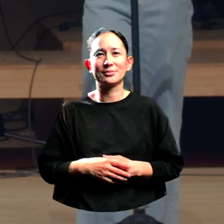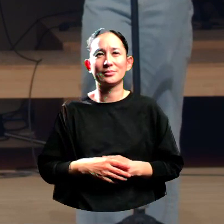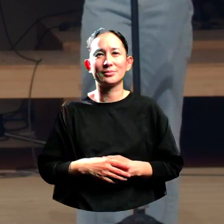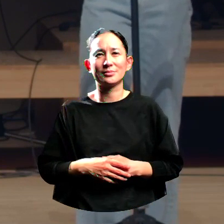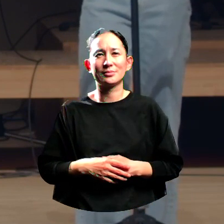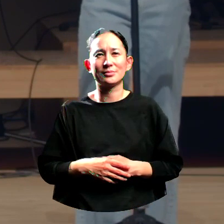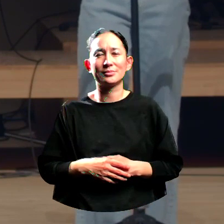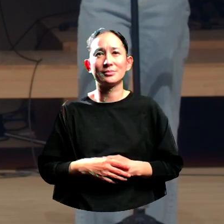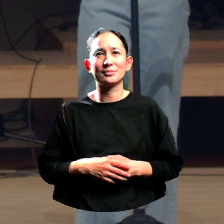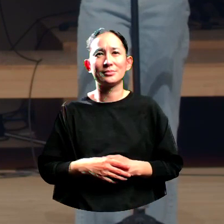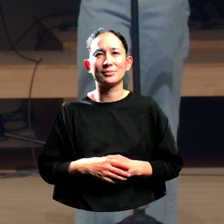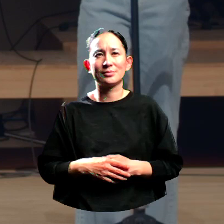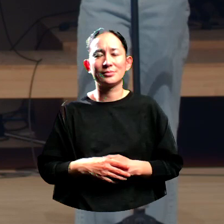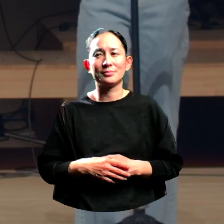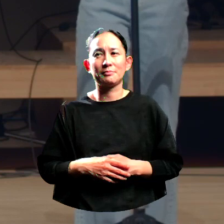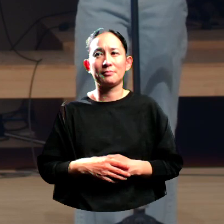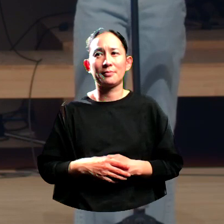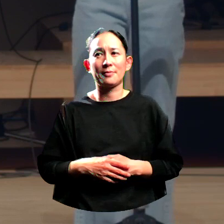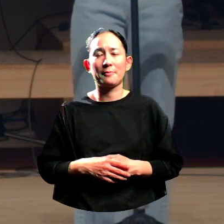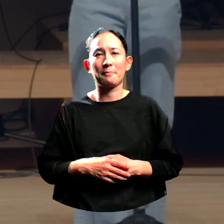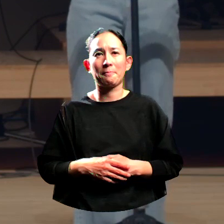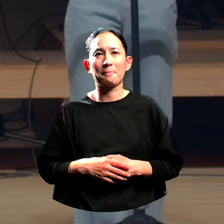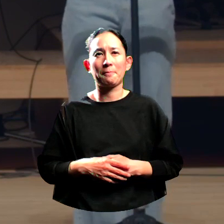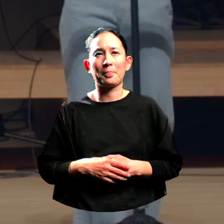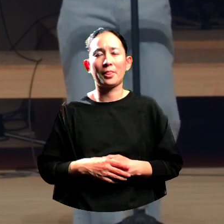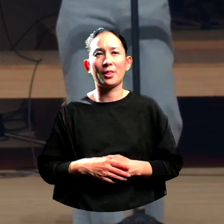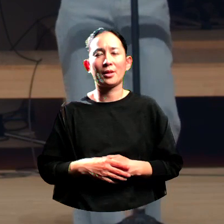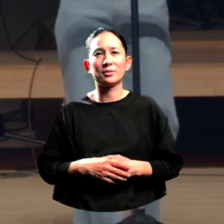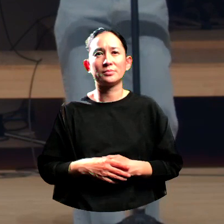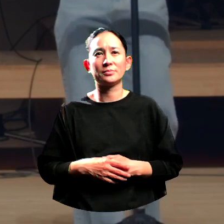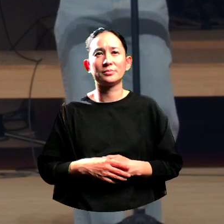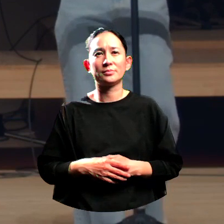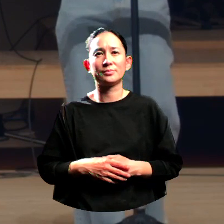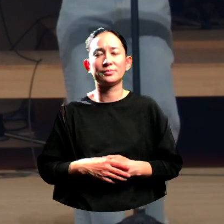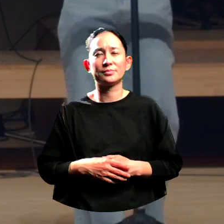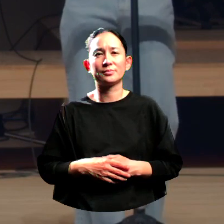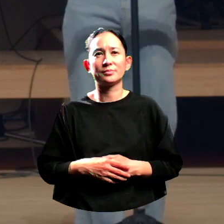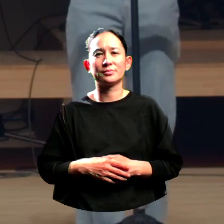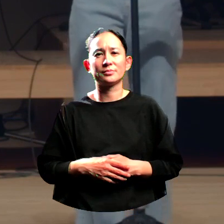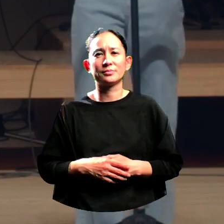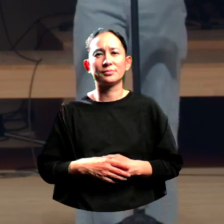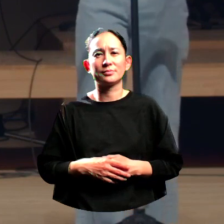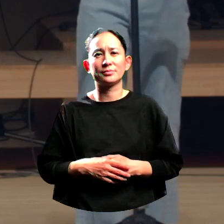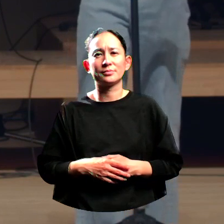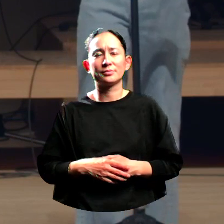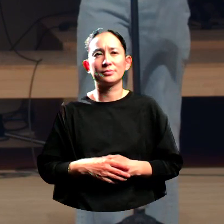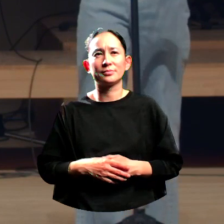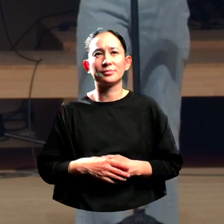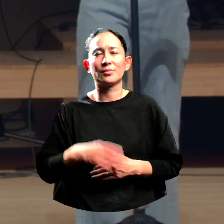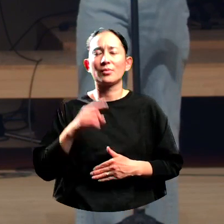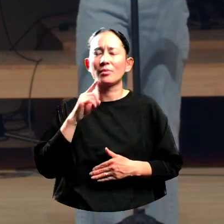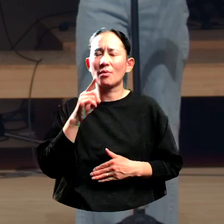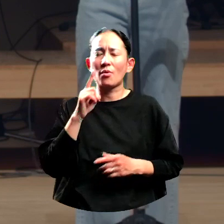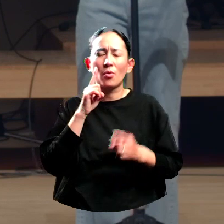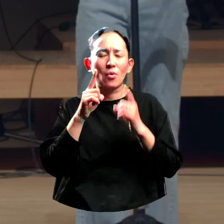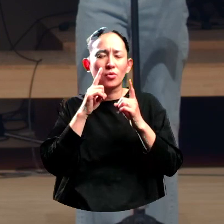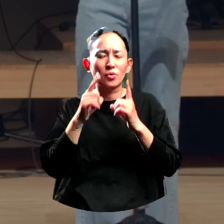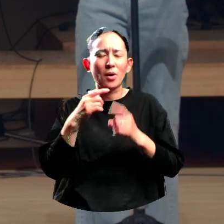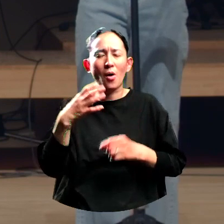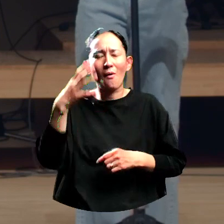and mocking. Father, forgive them. Father, forgive them, for they do not know what they are doing. この言葉を思い出